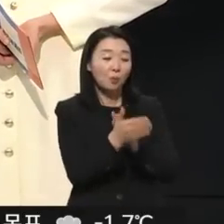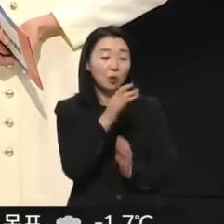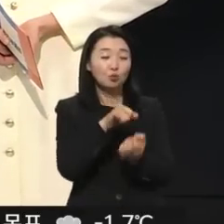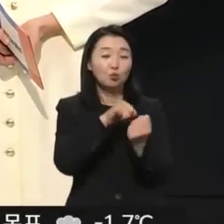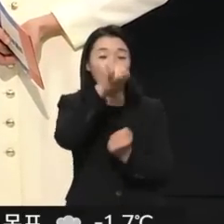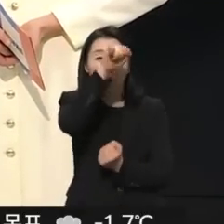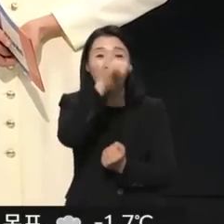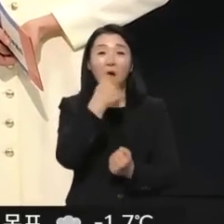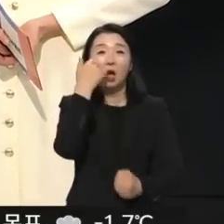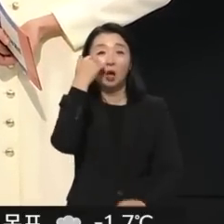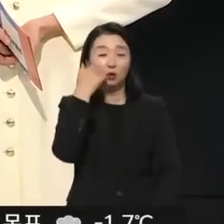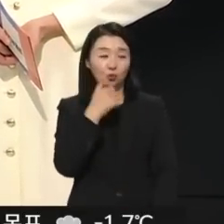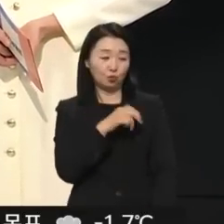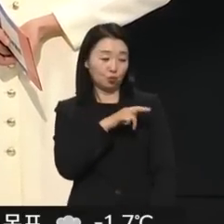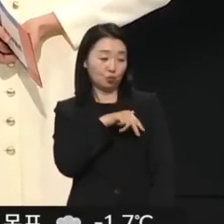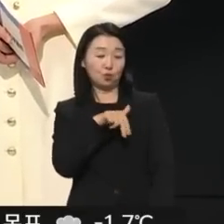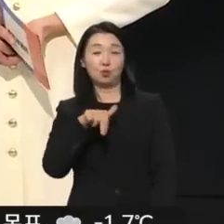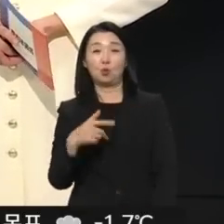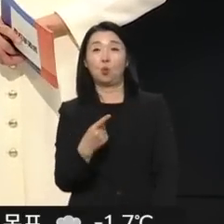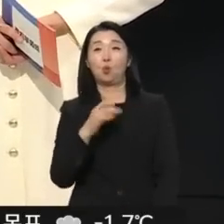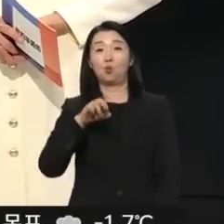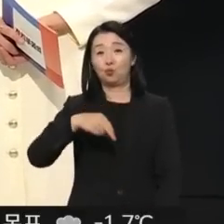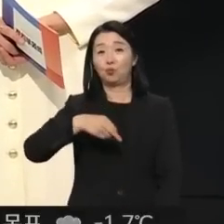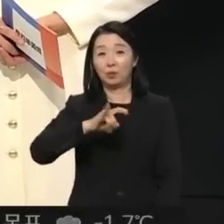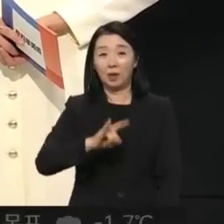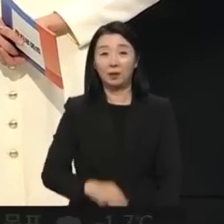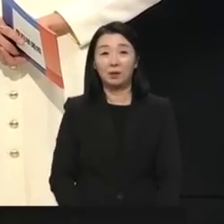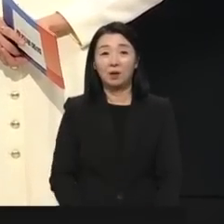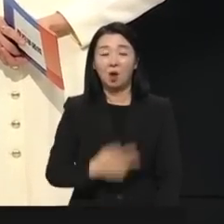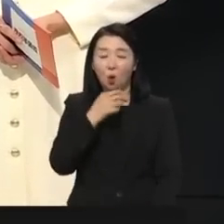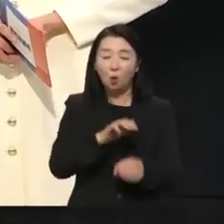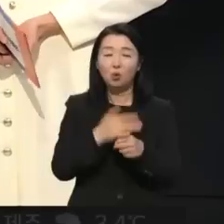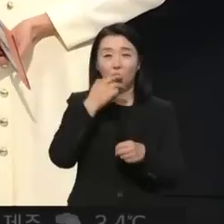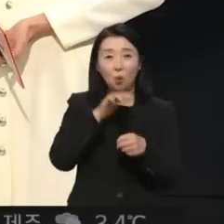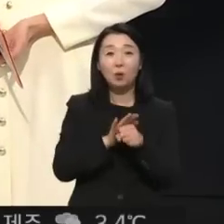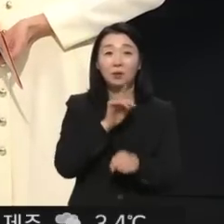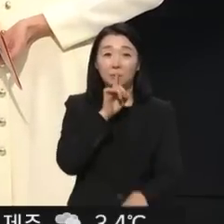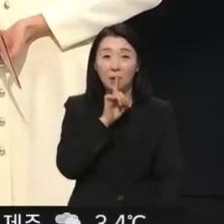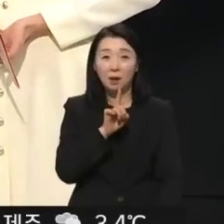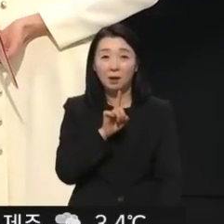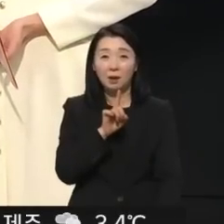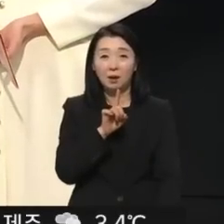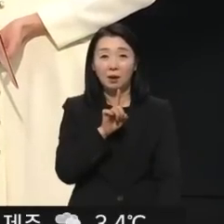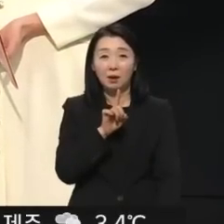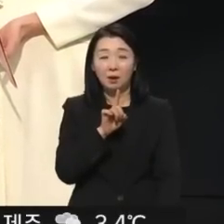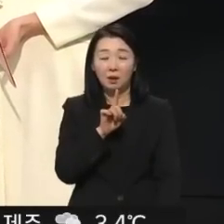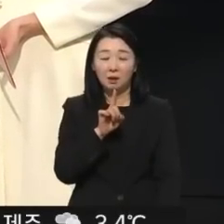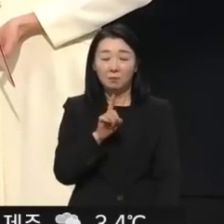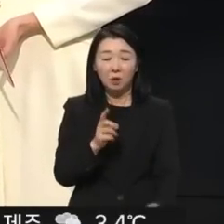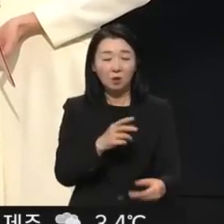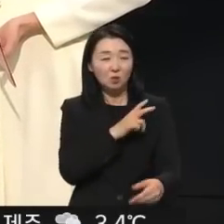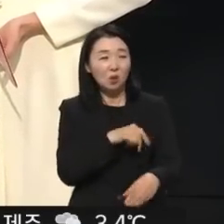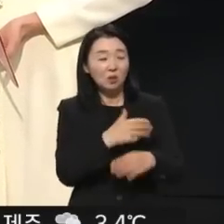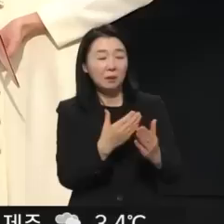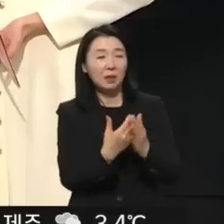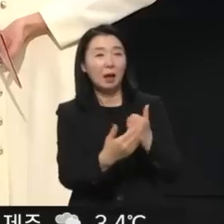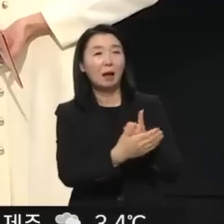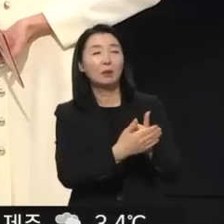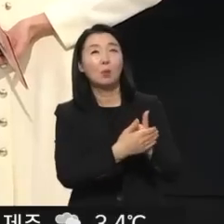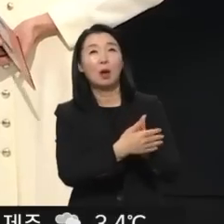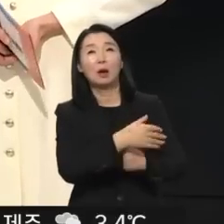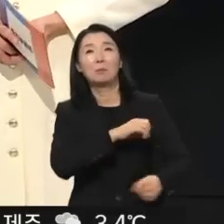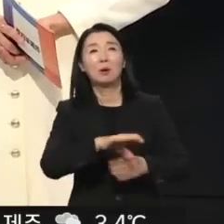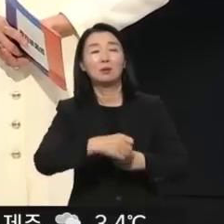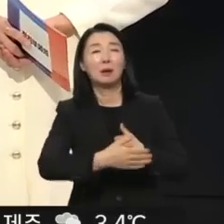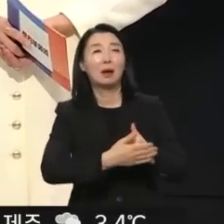청구된 민주당 노웅래 의원이 오늘 기자회견을 열었습니다. 본인이 이제 억울하다고 얘기를 하면서 동료 의원들에게 나를 버리지